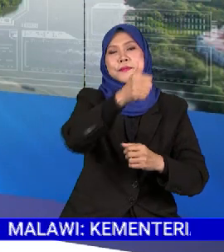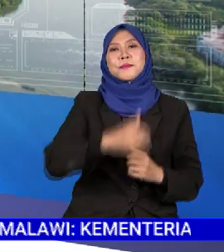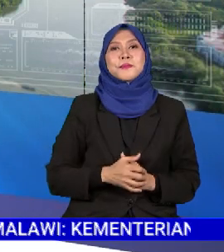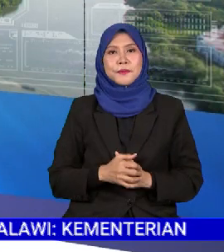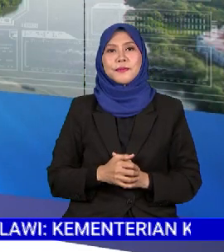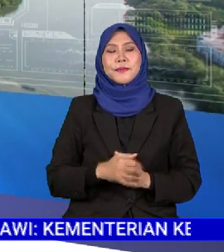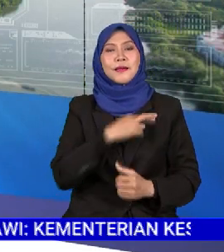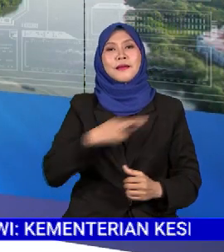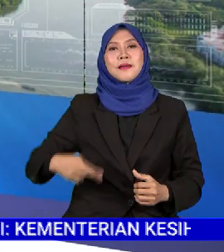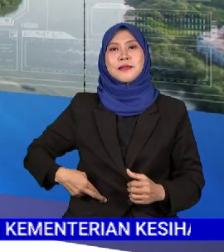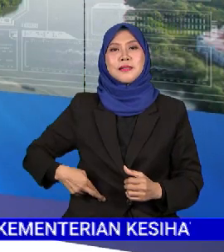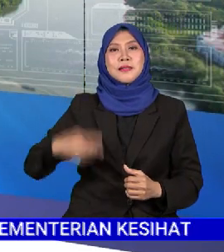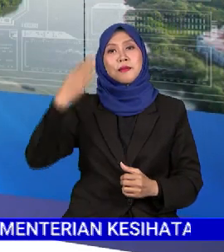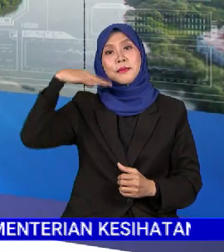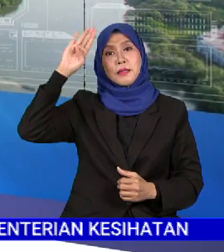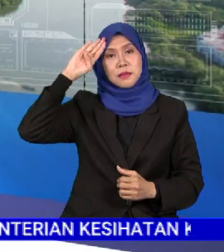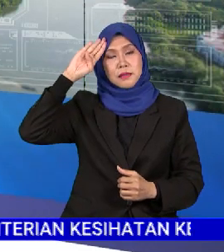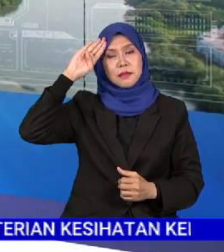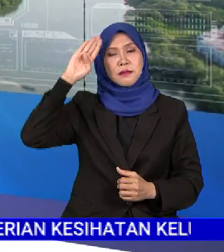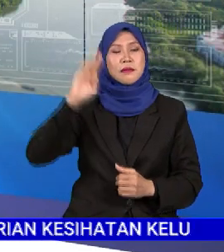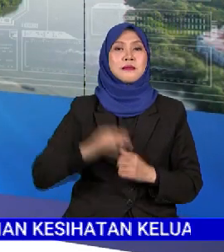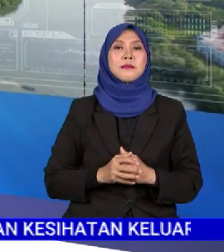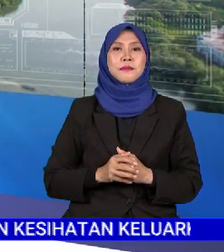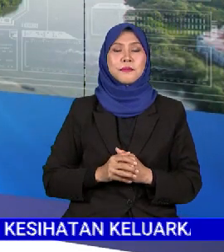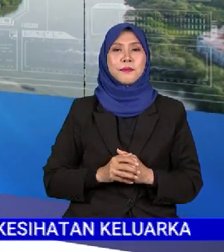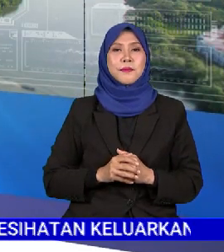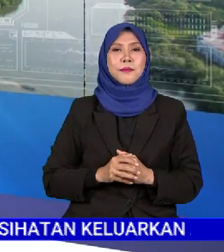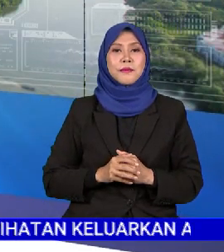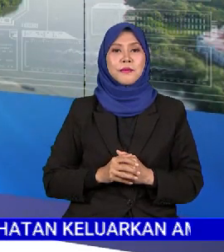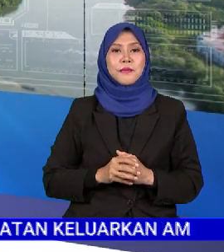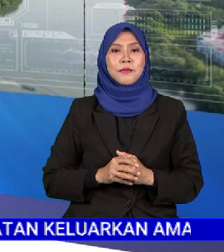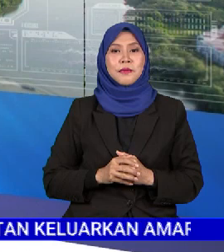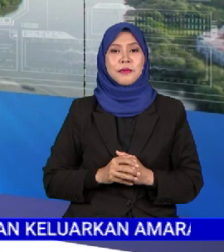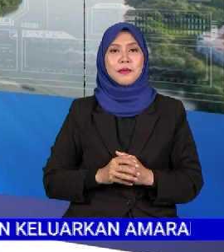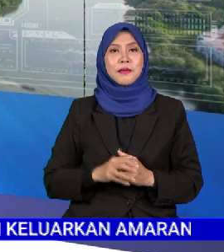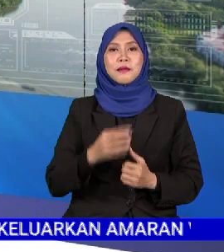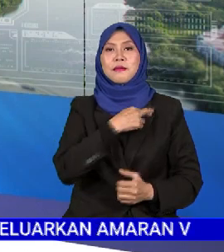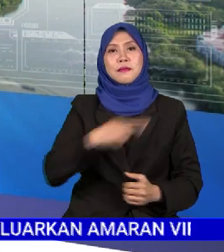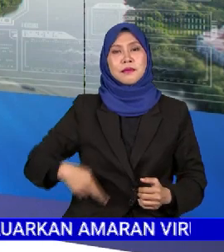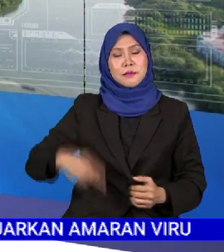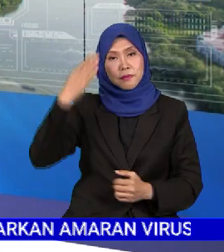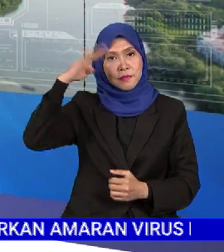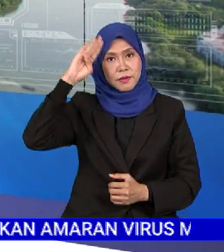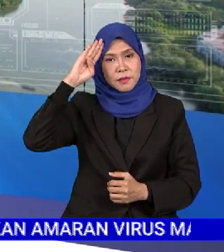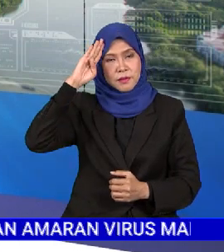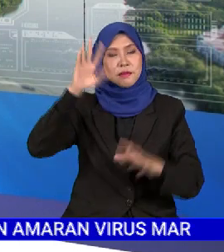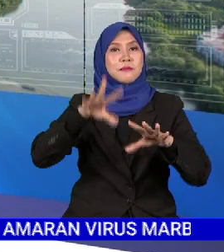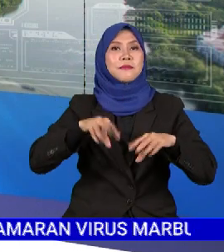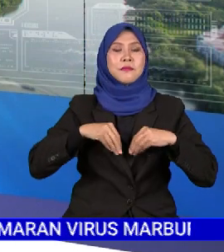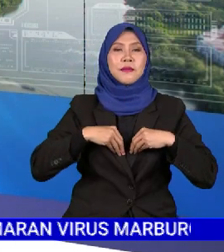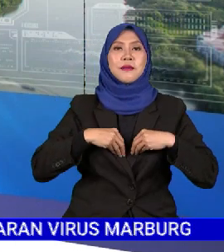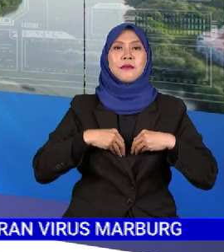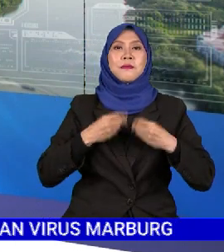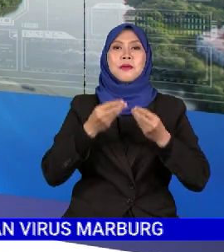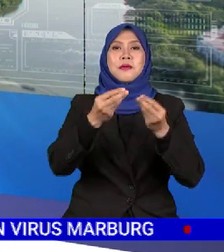Raja Muda Perlis Brigadier Jeneral Tuanku Syed Faizuddin Putra Ibni Tuanku Syed Sirajuddin Jamalul Lail berkenan mencemarduli